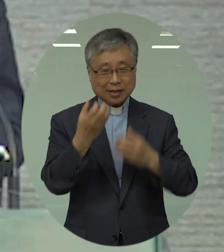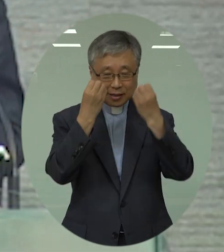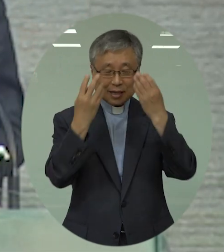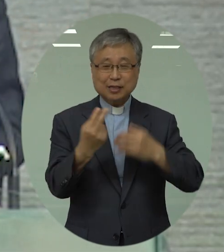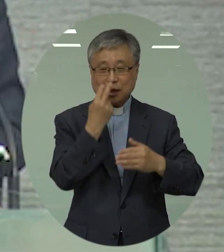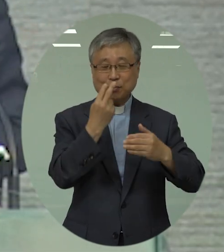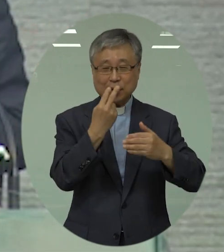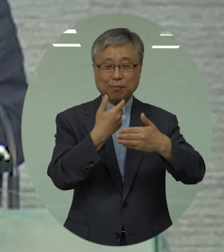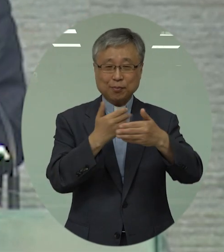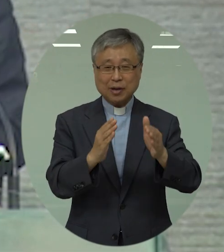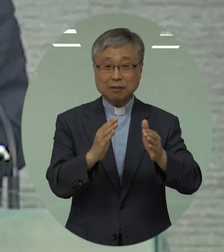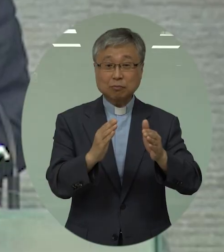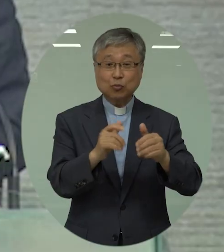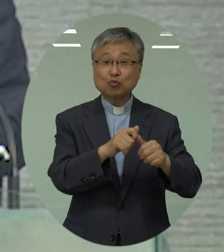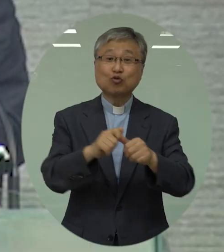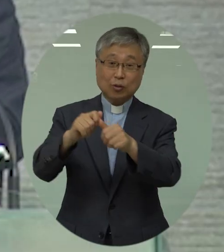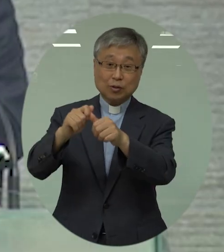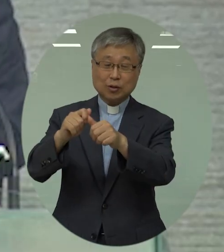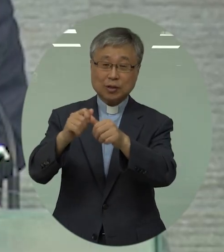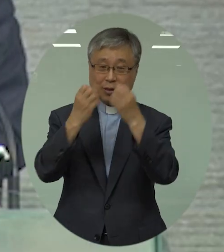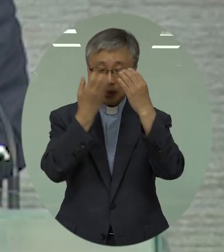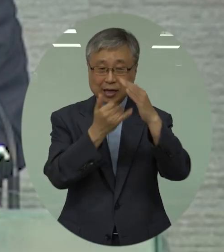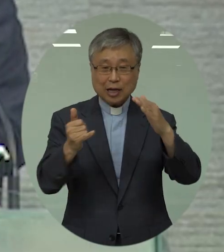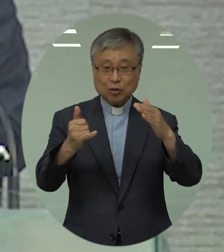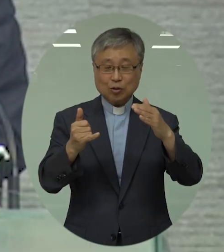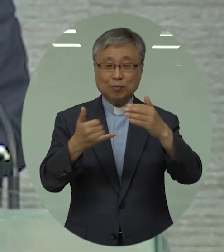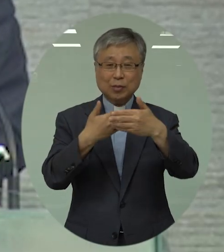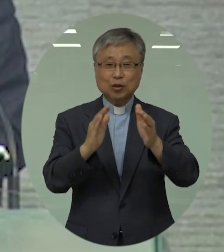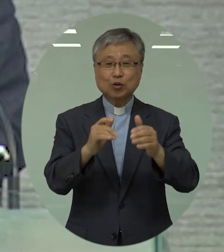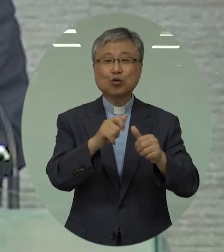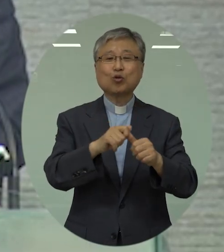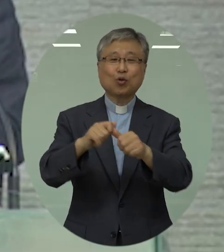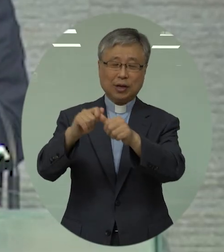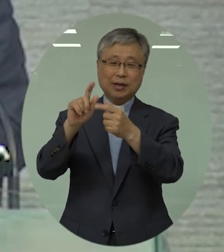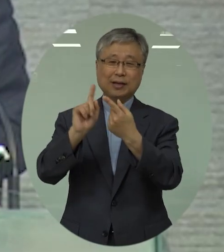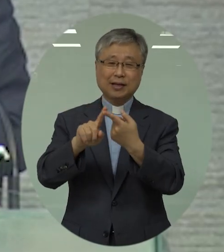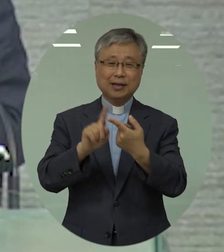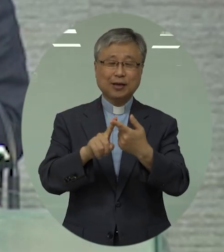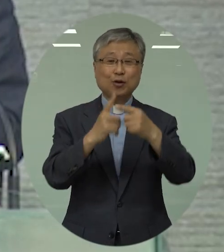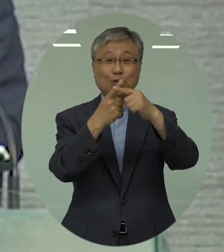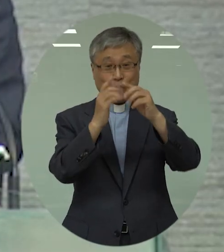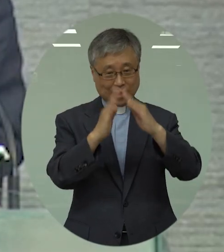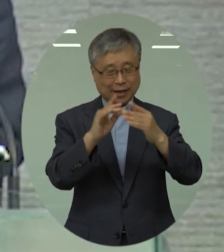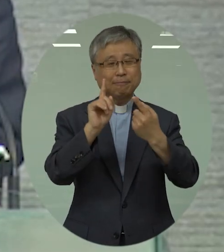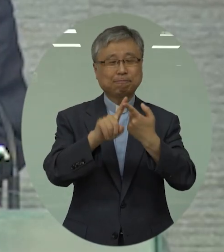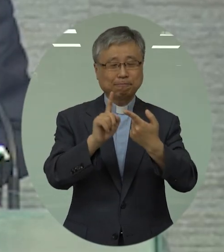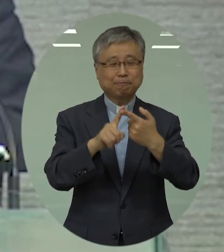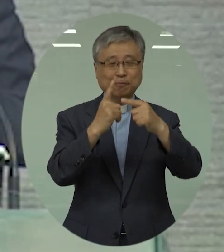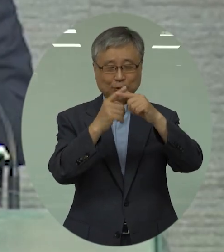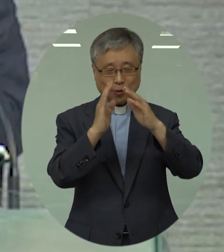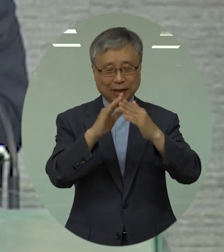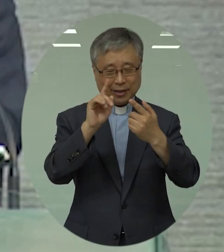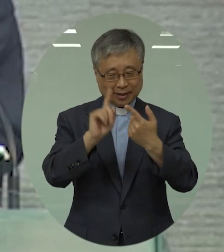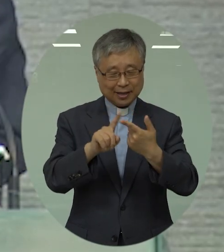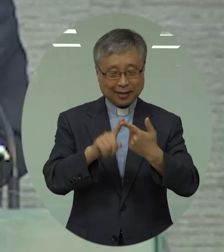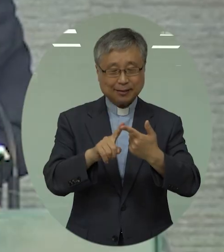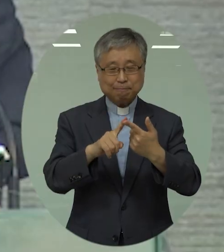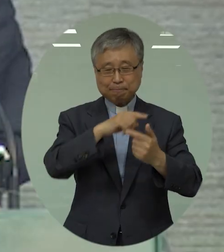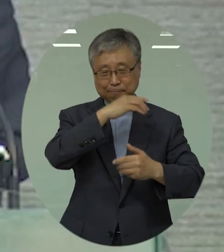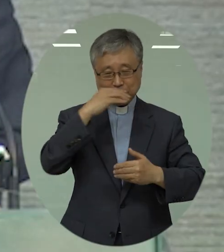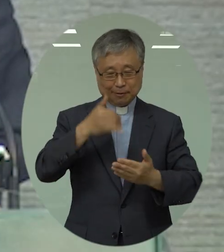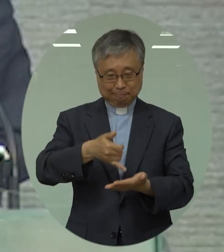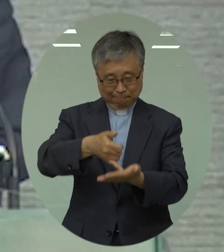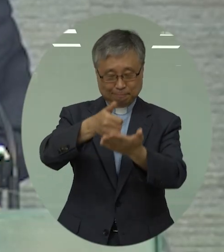구원론이에요. 그러나 새가족반의 핵심은 교회론이에요. 교회론. 교회 안에 성도로서